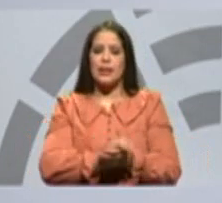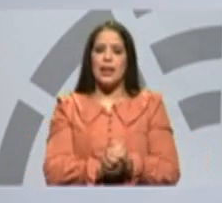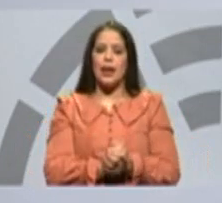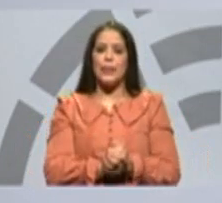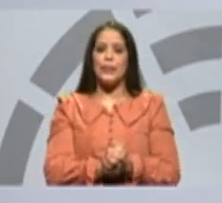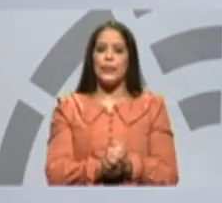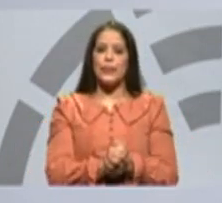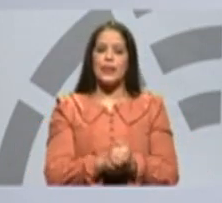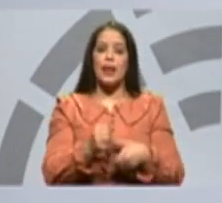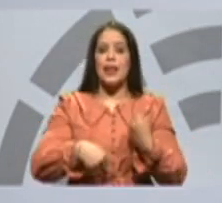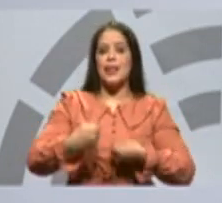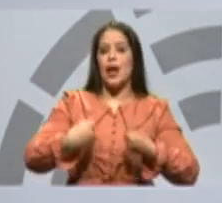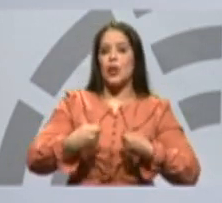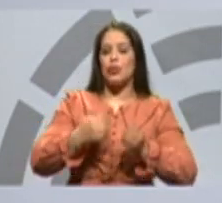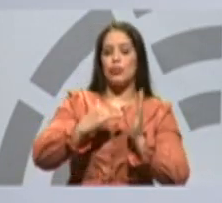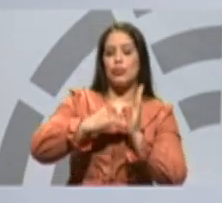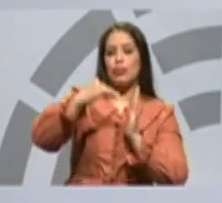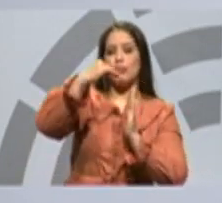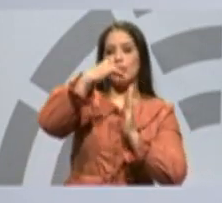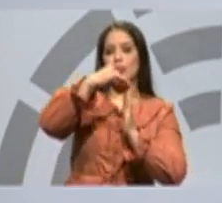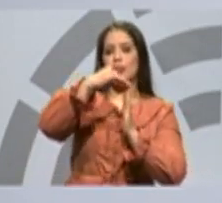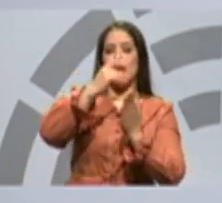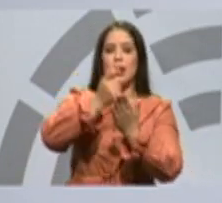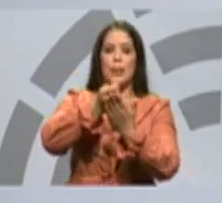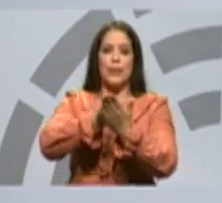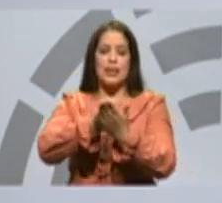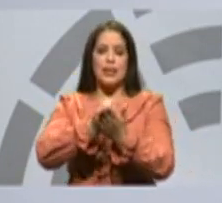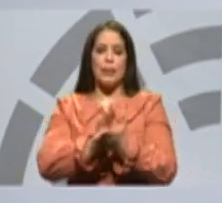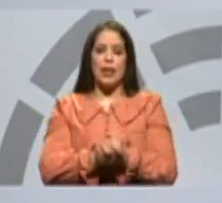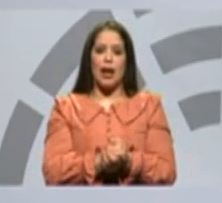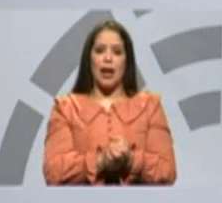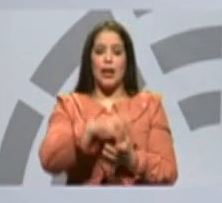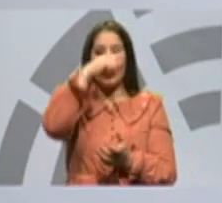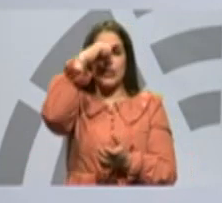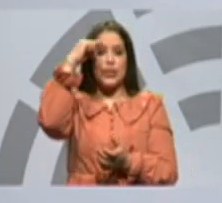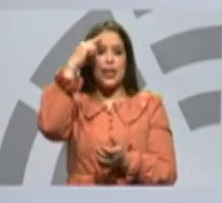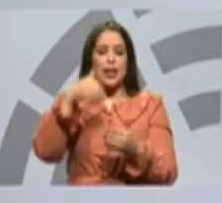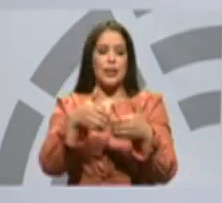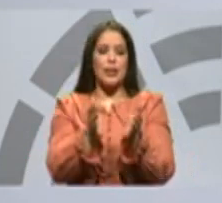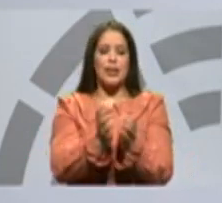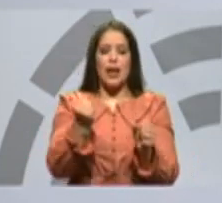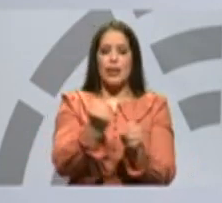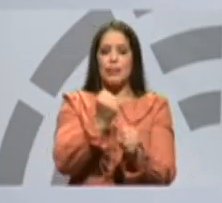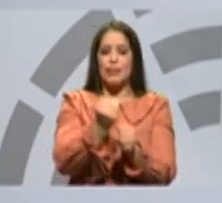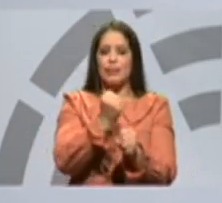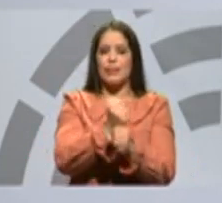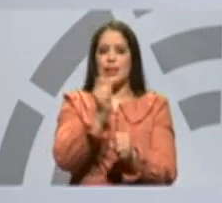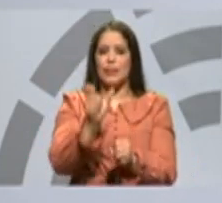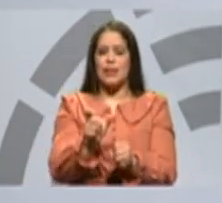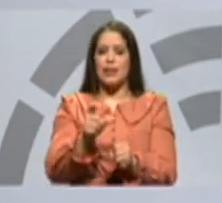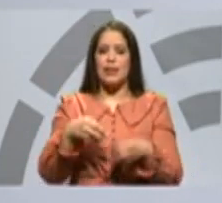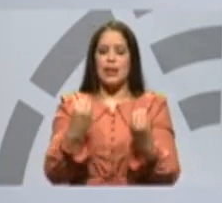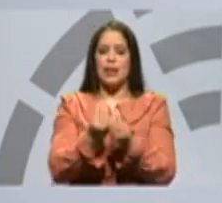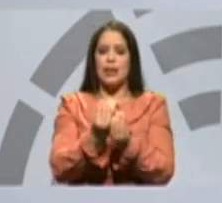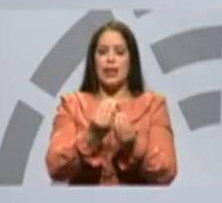معنا تنزيل المنحه همم ان شاء الله هنرجع وندور التكوين المهني اعاده الاشعاع للمدرسه